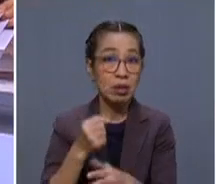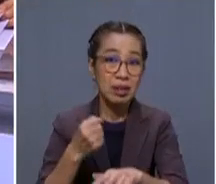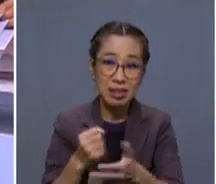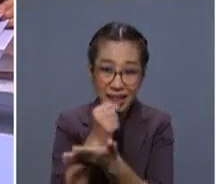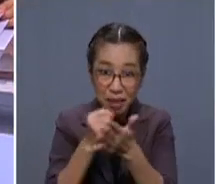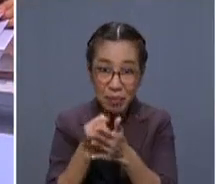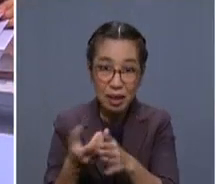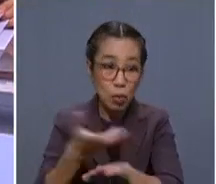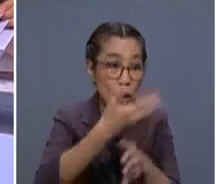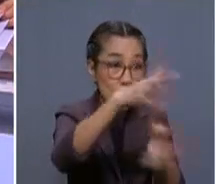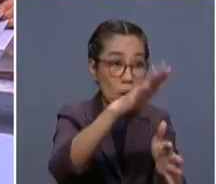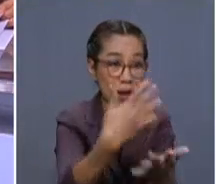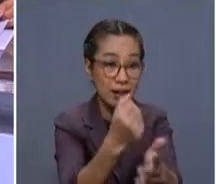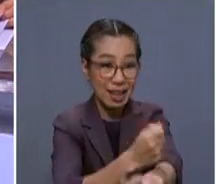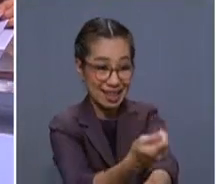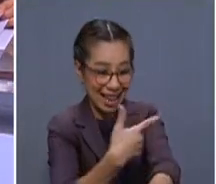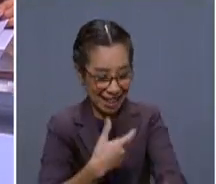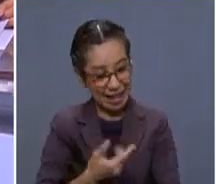ผู้ต้องหานะครับที่รับจ้างขนยาเสพติดเพื่อไปส่งให้กับเอเย่นต์รายย่อยในพื้นที่ต่างๆนะครับก็สอบสวนแล้วเนี่ยอ้างว่านำเงินจากการรับจ้างขนยาไปเที่ยวtray